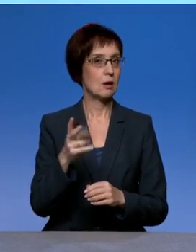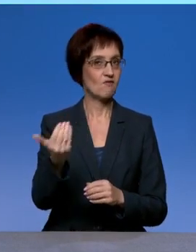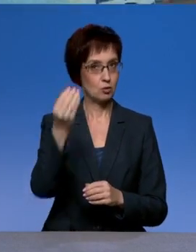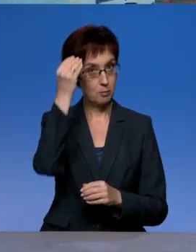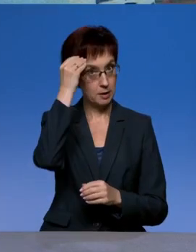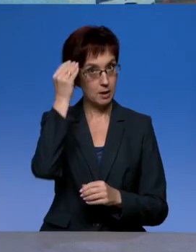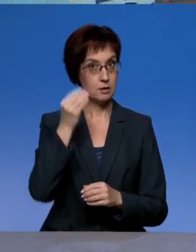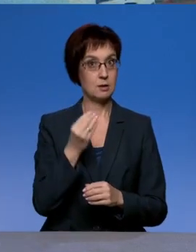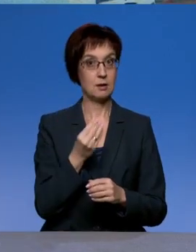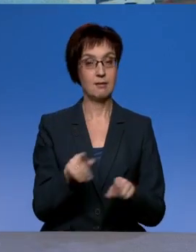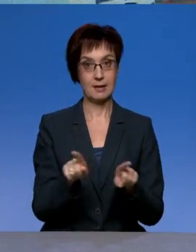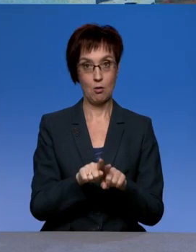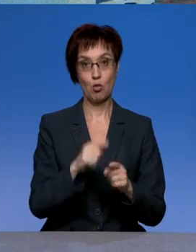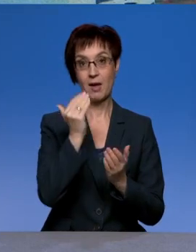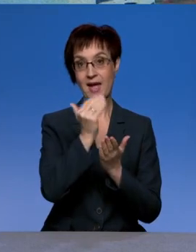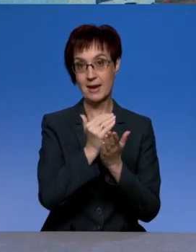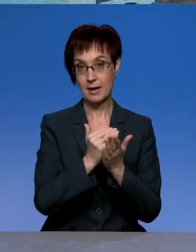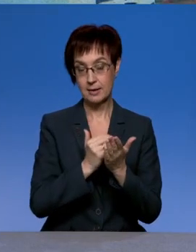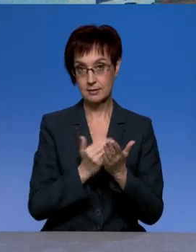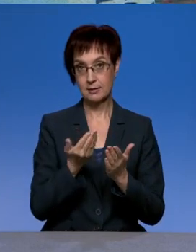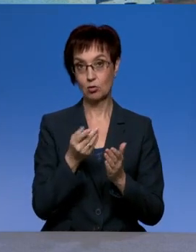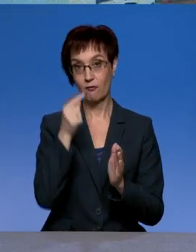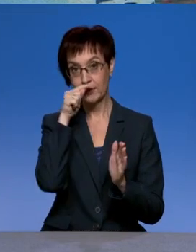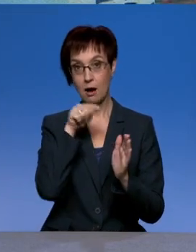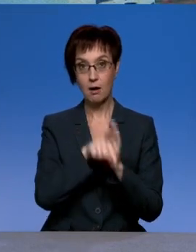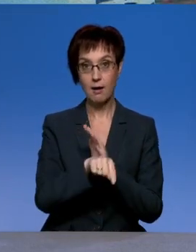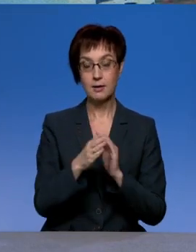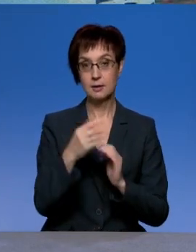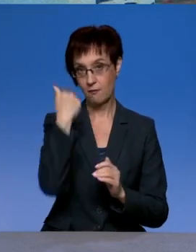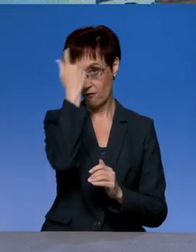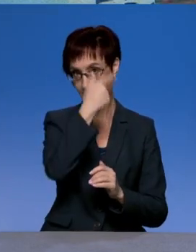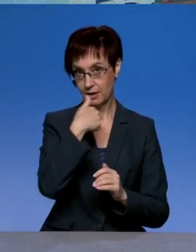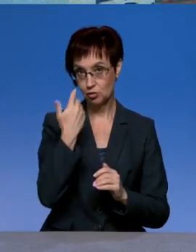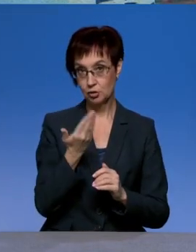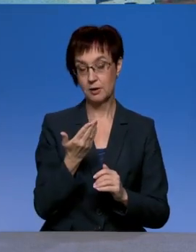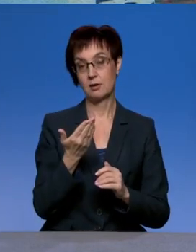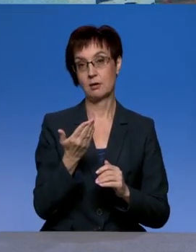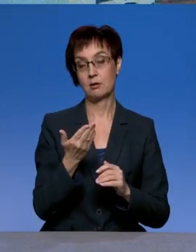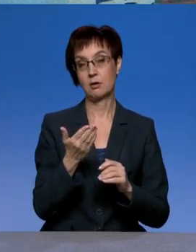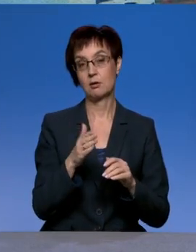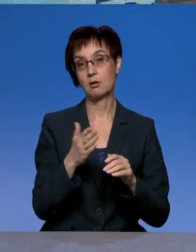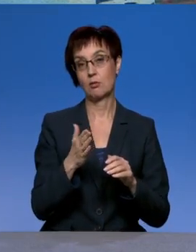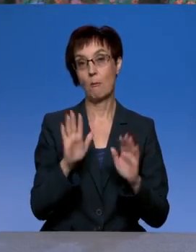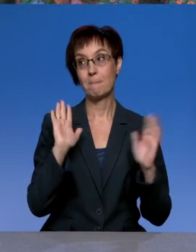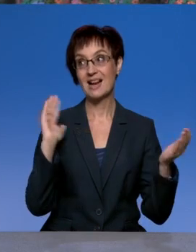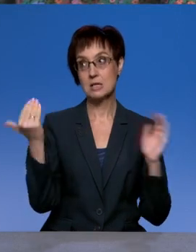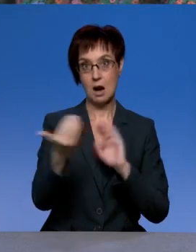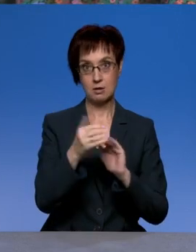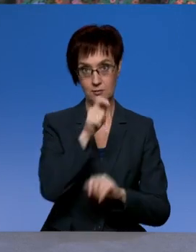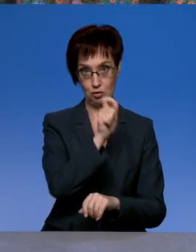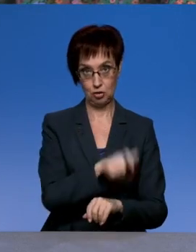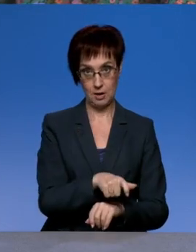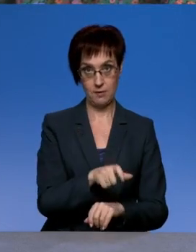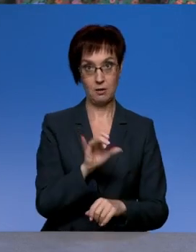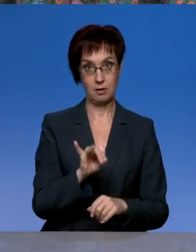личное пространство человека и, соответственно, делает доступной информацию о нем довольно широкому кругу. То есть, с одной